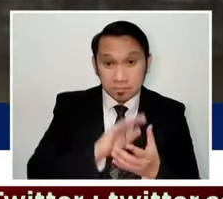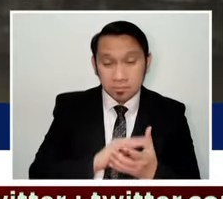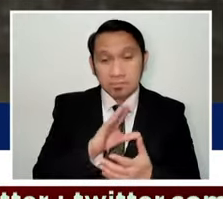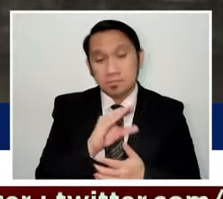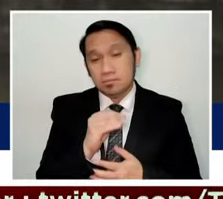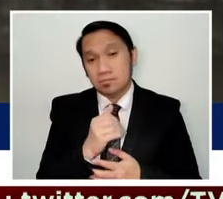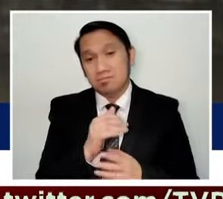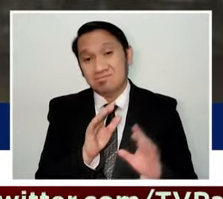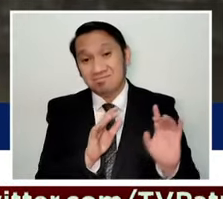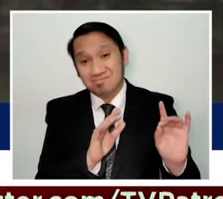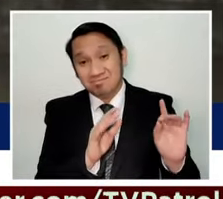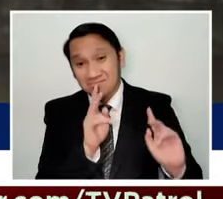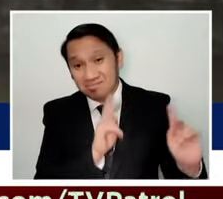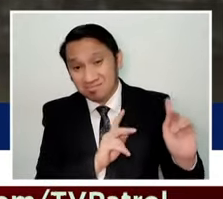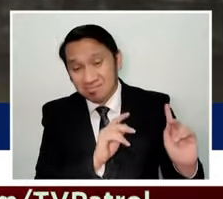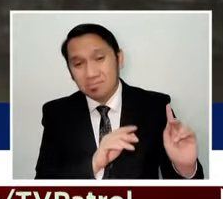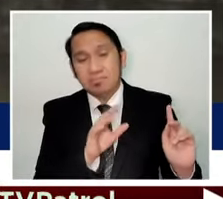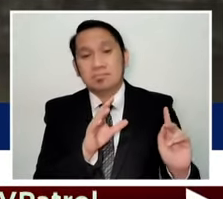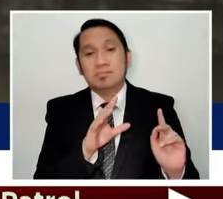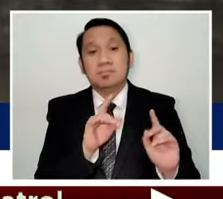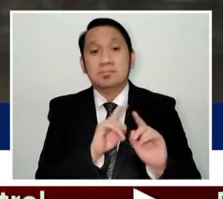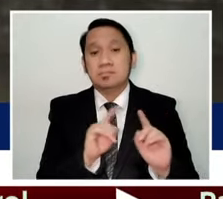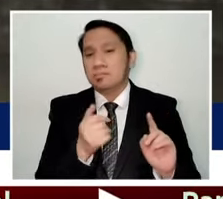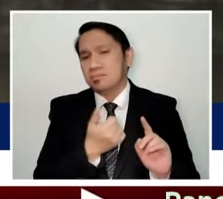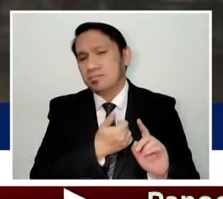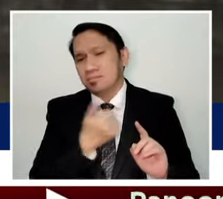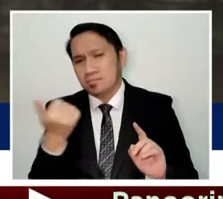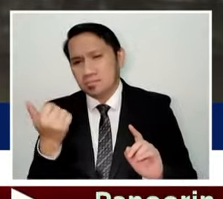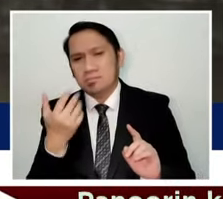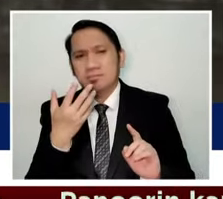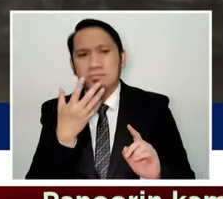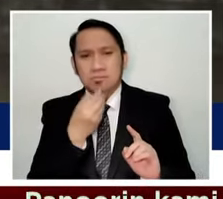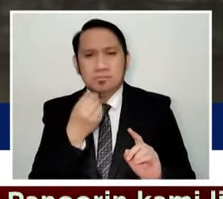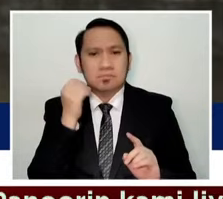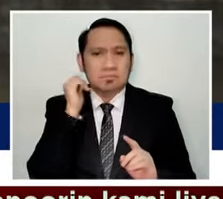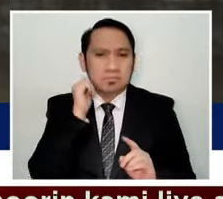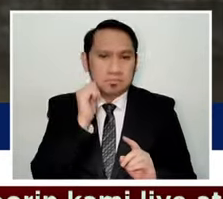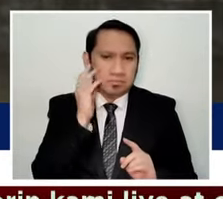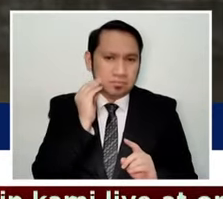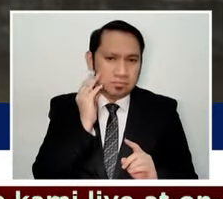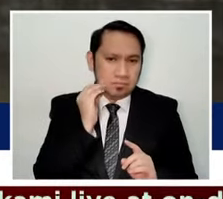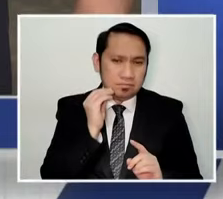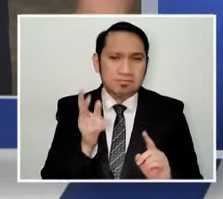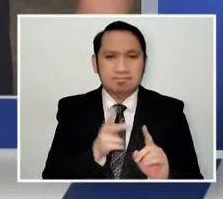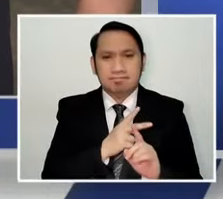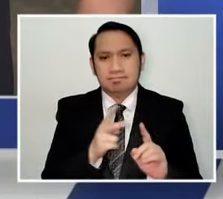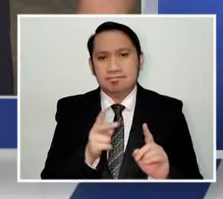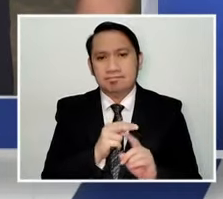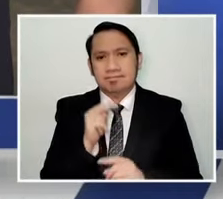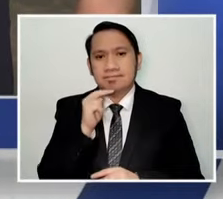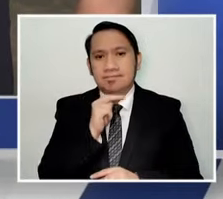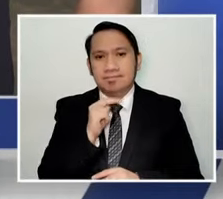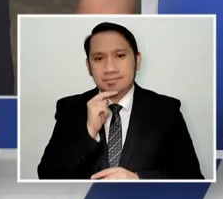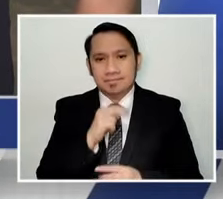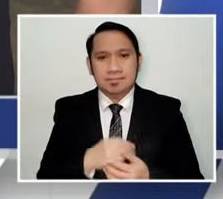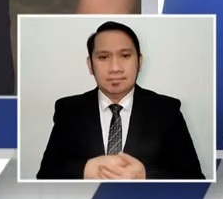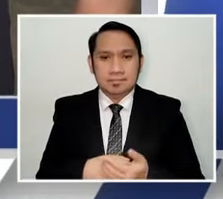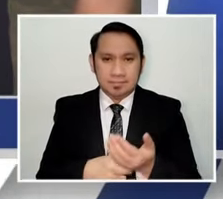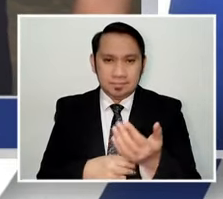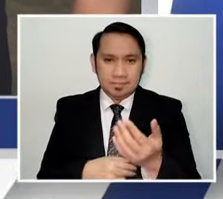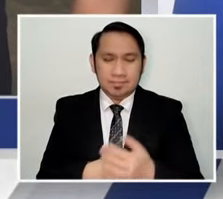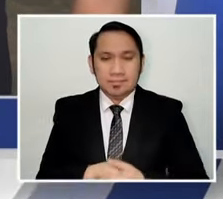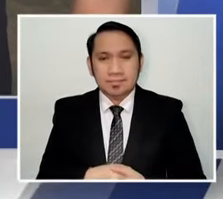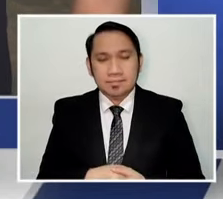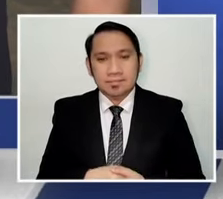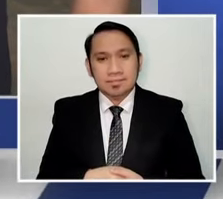8 biktima, kundi pati na rin sa iba pang mga biktima ng karahasan sa Negros Oriental. Karen. Maraming salamat, Jose